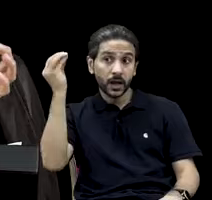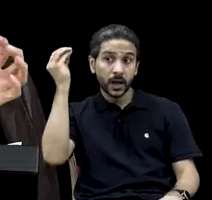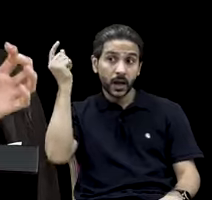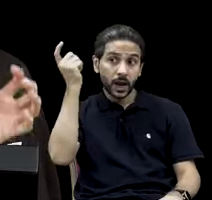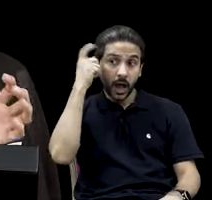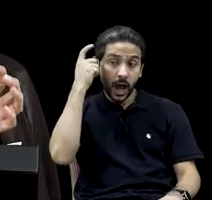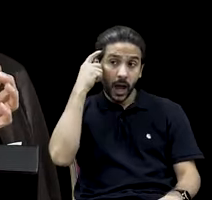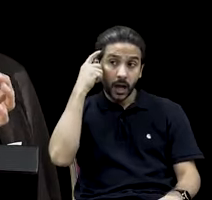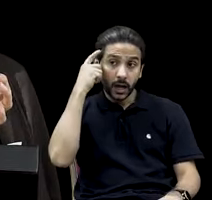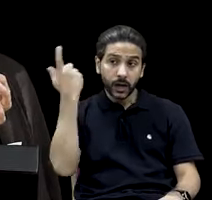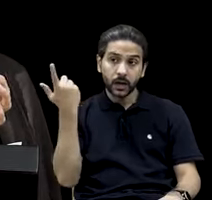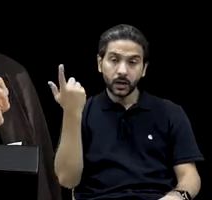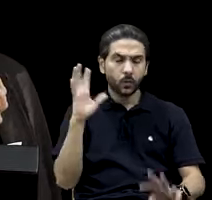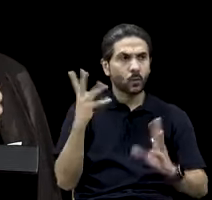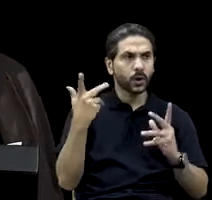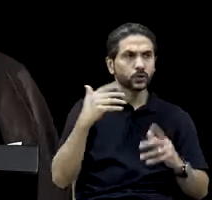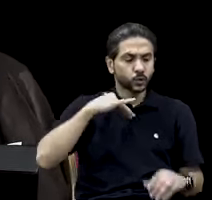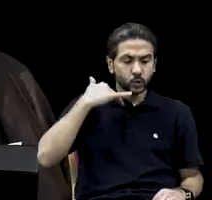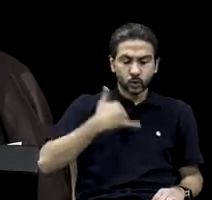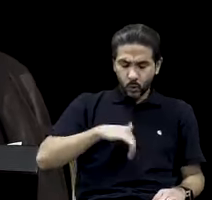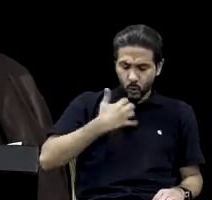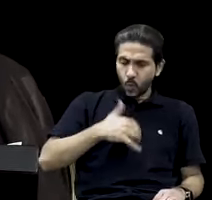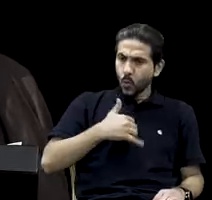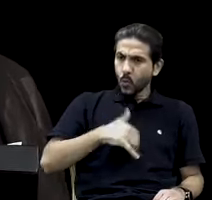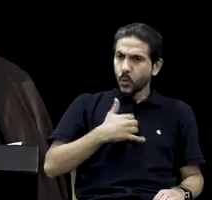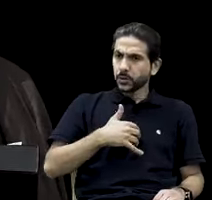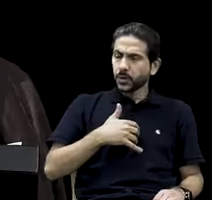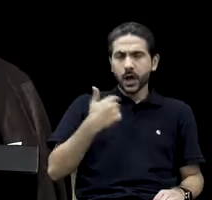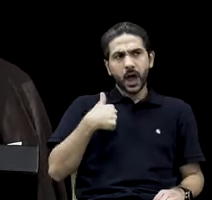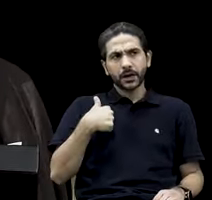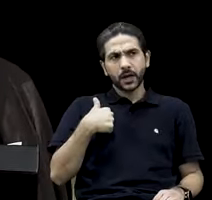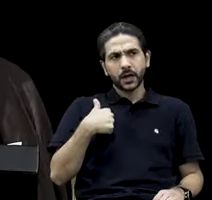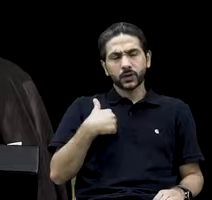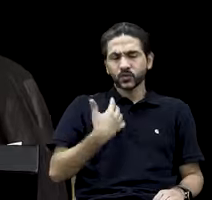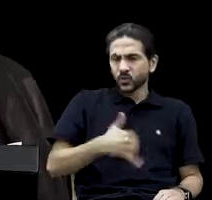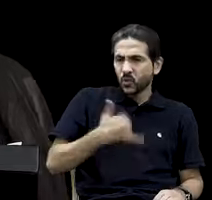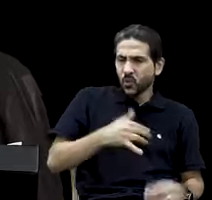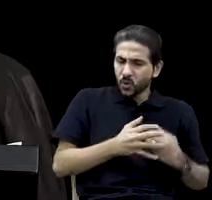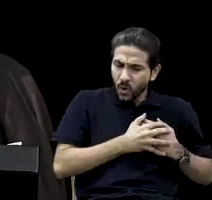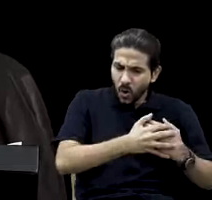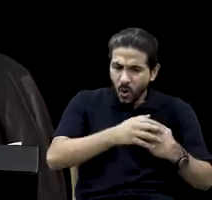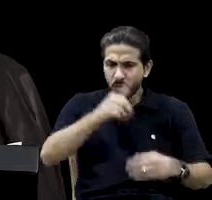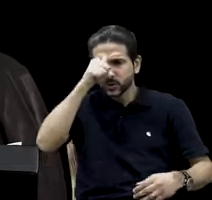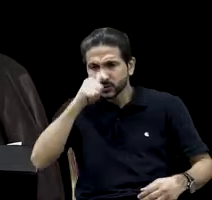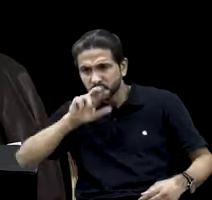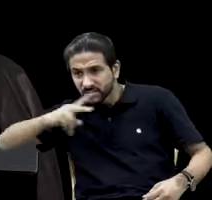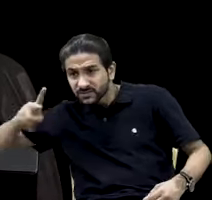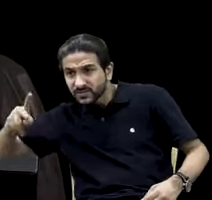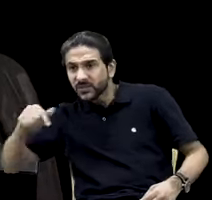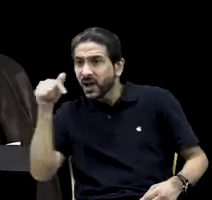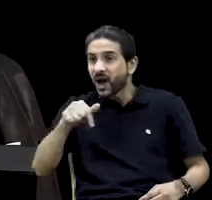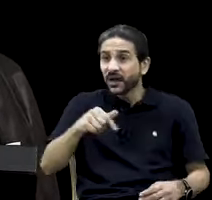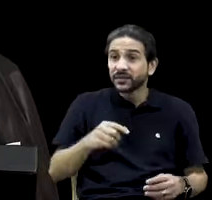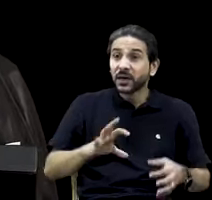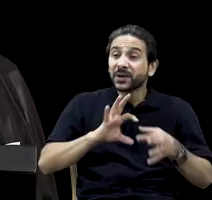جانب الشعور الشعور اللي يصير عند الانسان هذا هو ما يرتبط